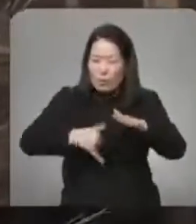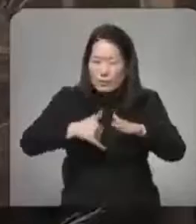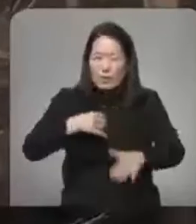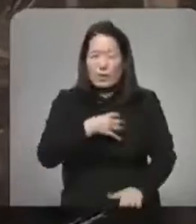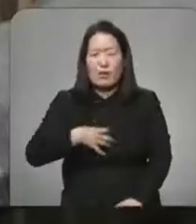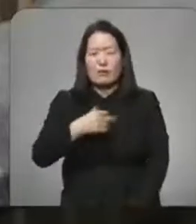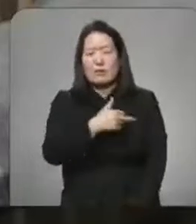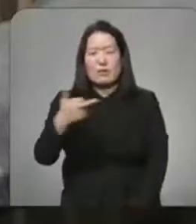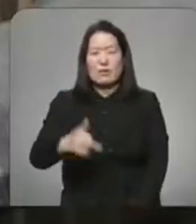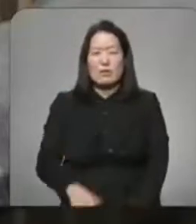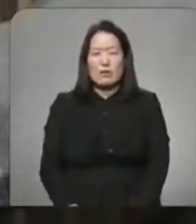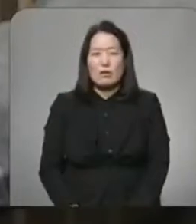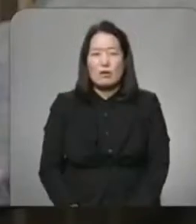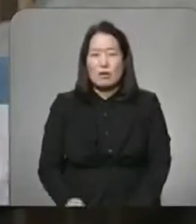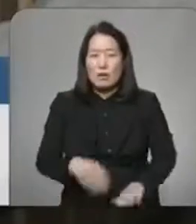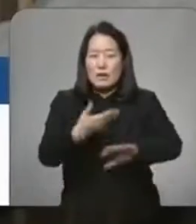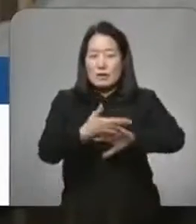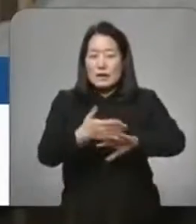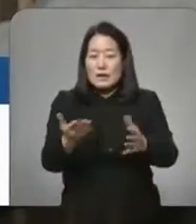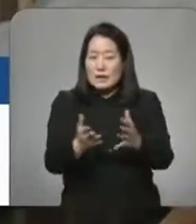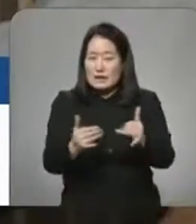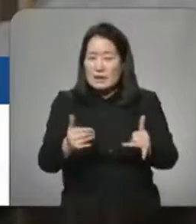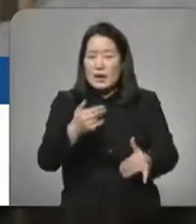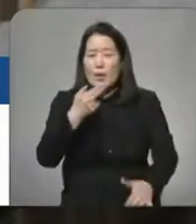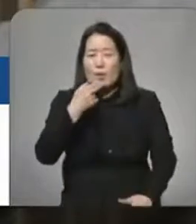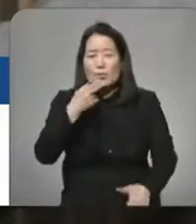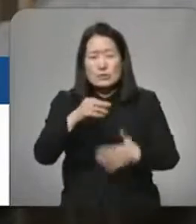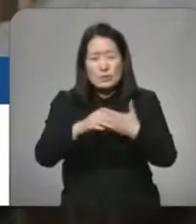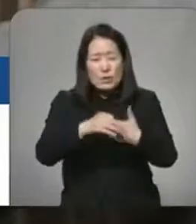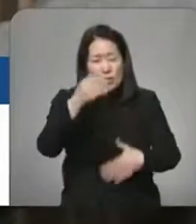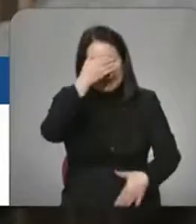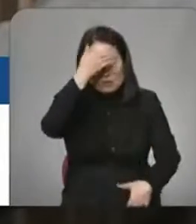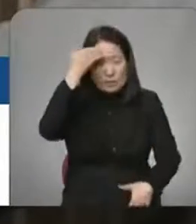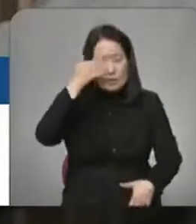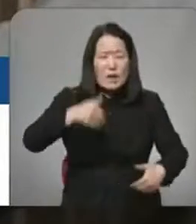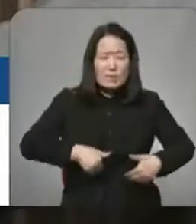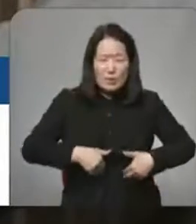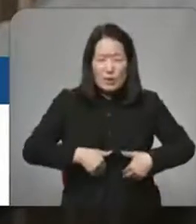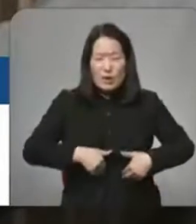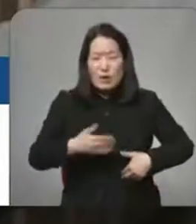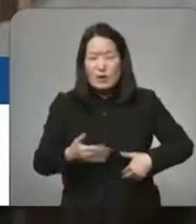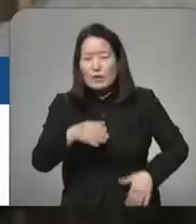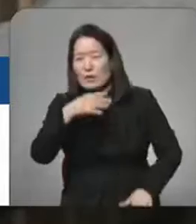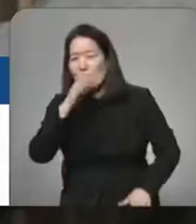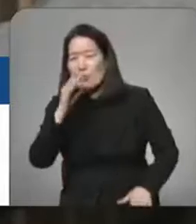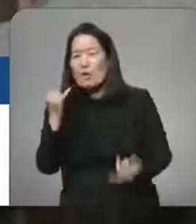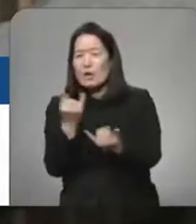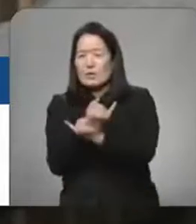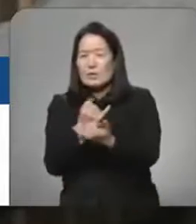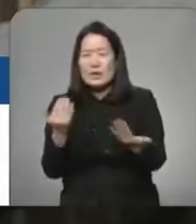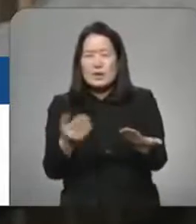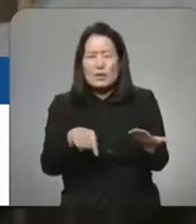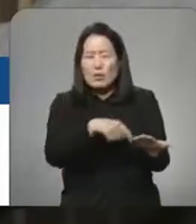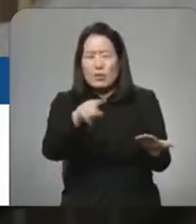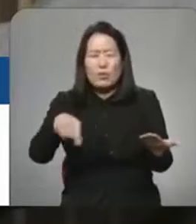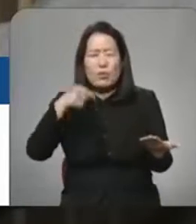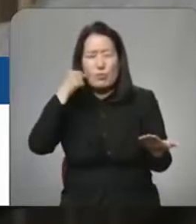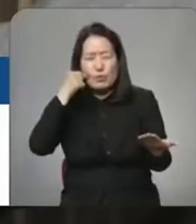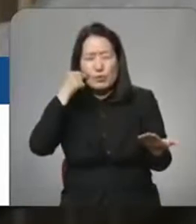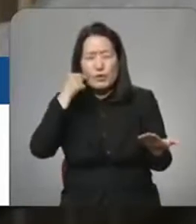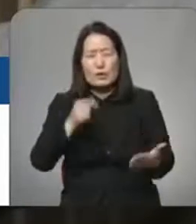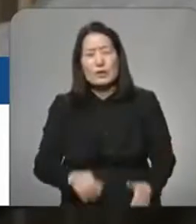로깅 근로자가 없으면 금 그 젊음이 층이 아니면 노인네들이 나 아주 멀리 대할 수 없는 에 의해서